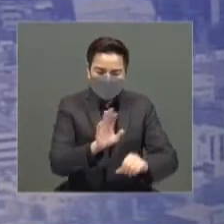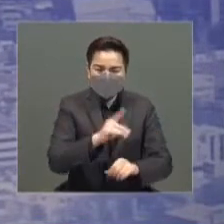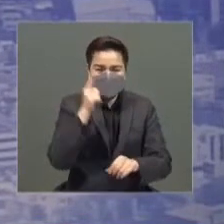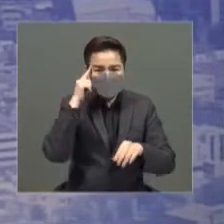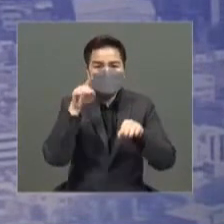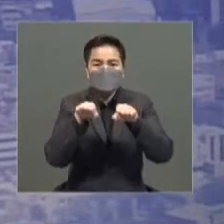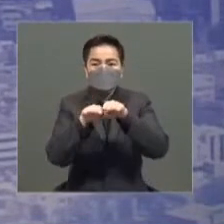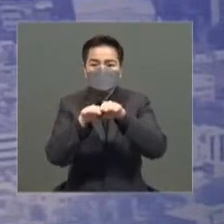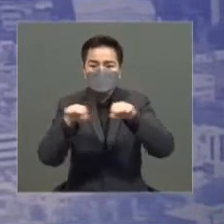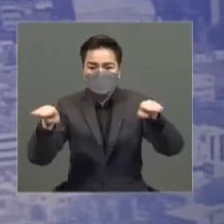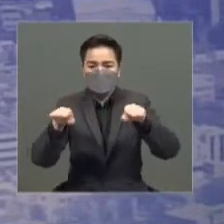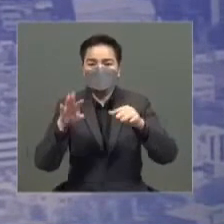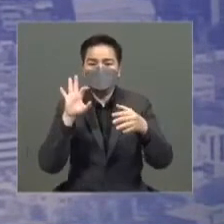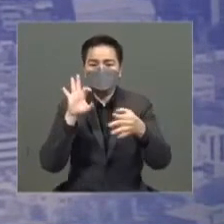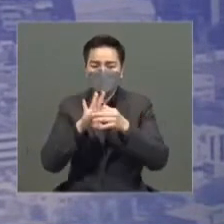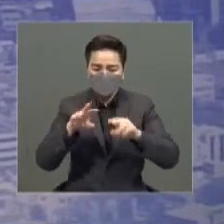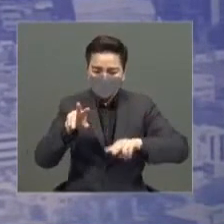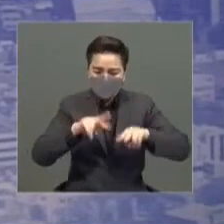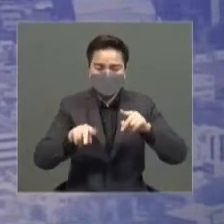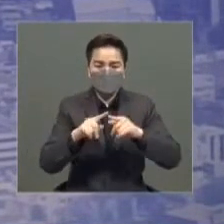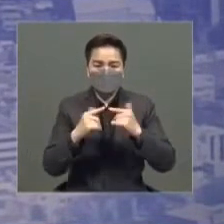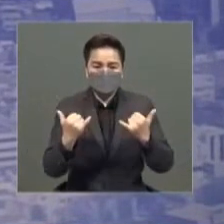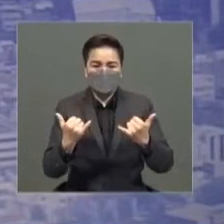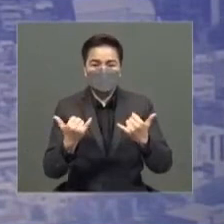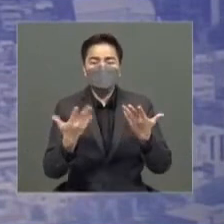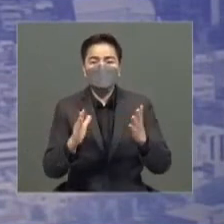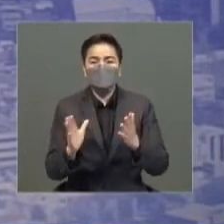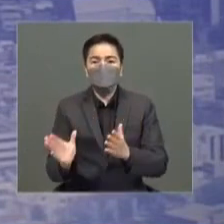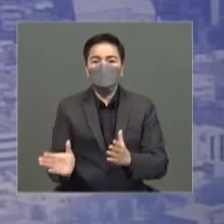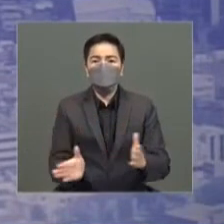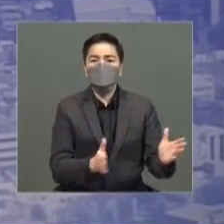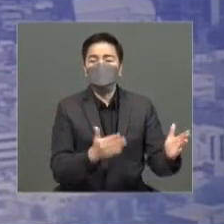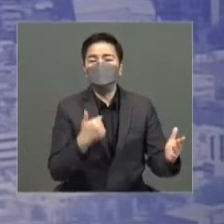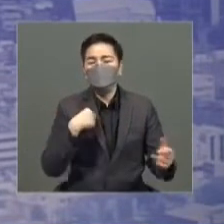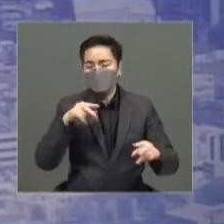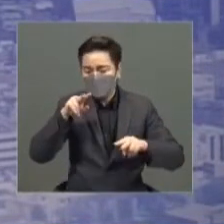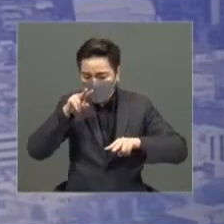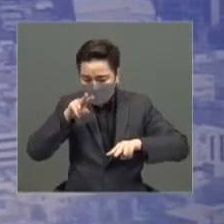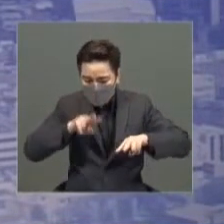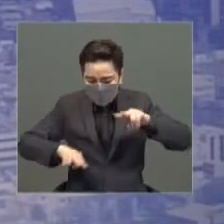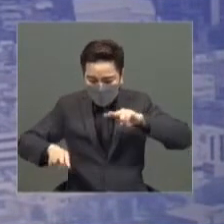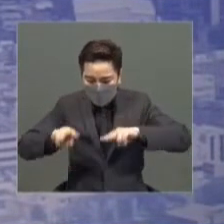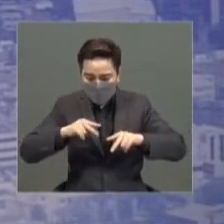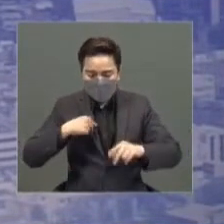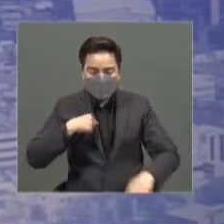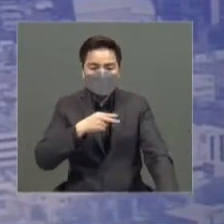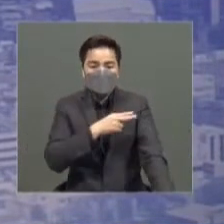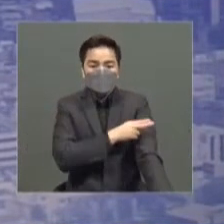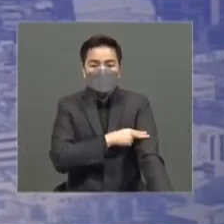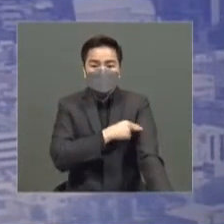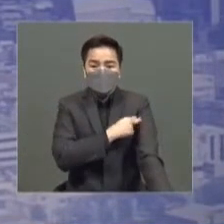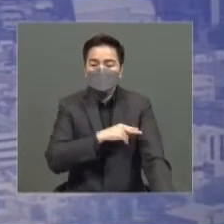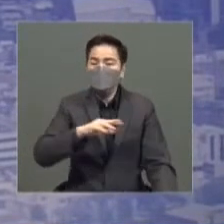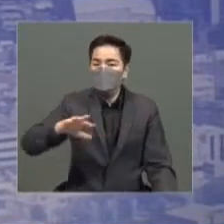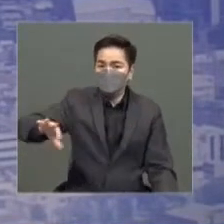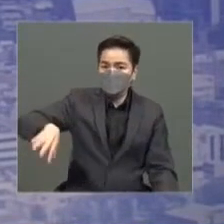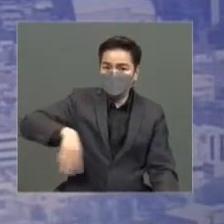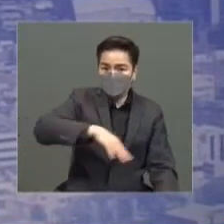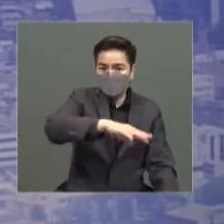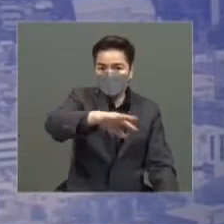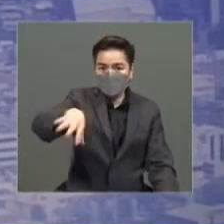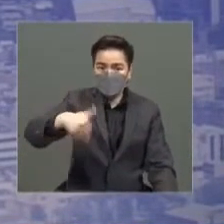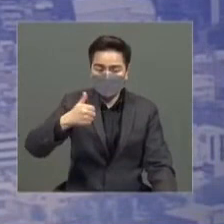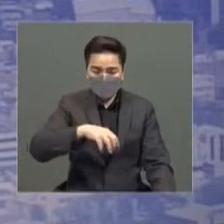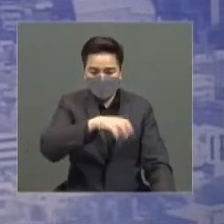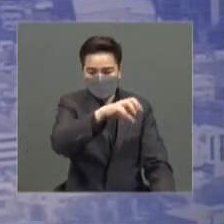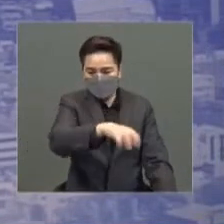ราะเรื่องมาตรฐานของการตรวจมากกว่านะคะในส่วนของการตรวจเนี่ยทุกโรงพยาบาลตอนนี้ต้องให้เห็นภาพว่